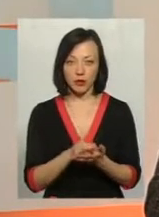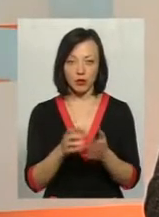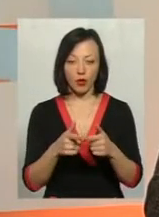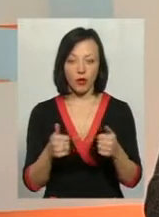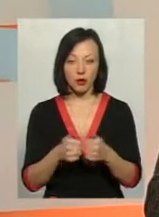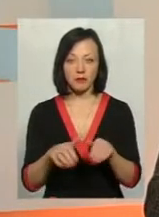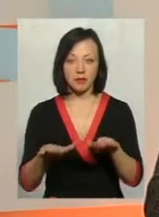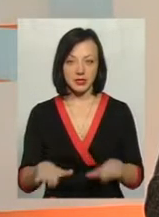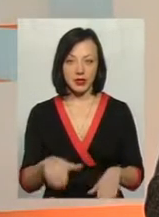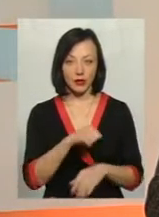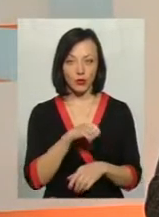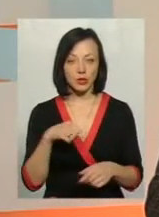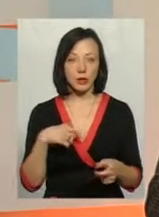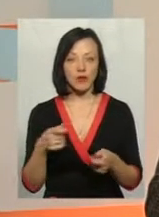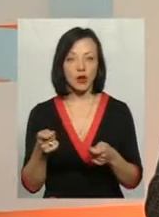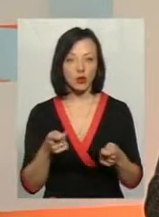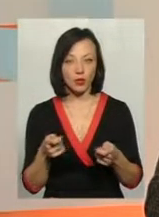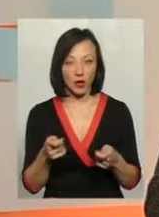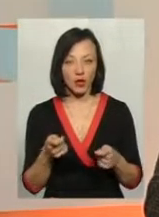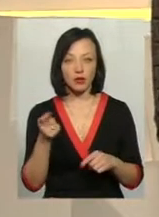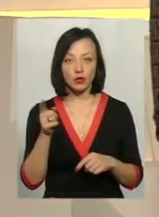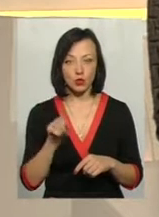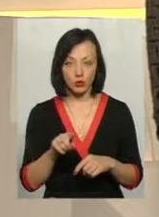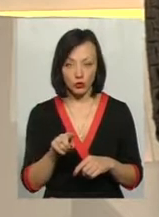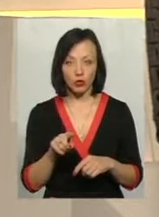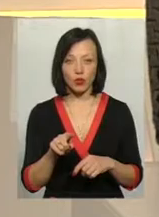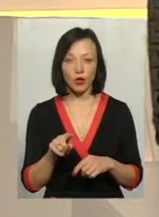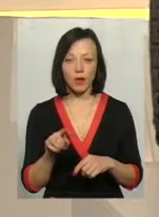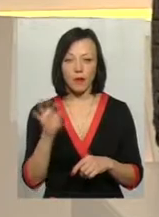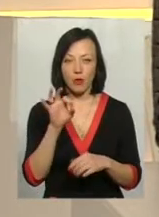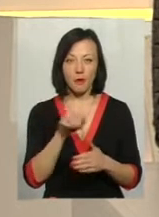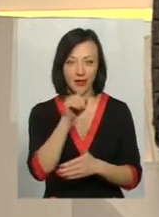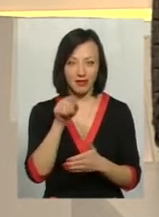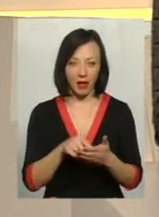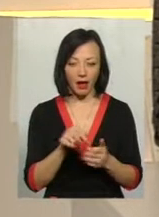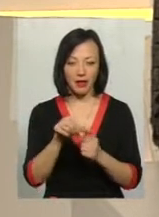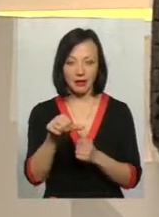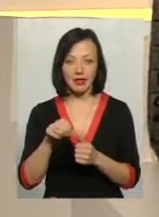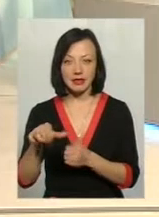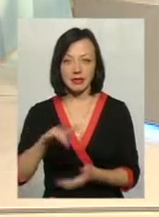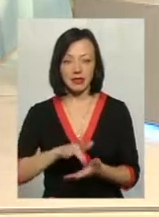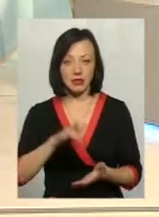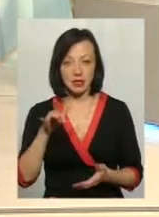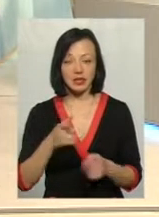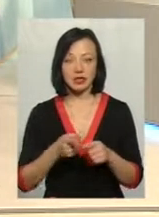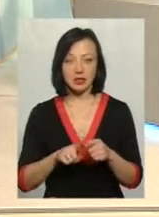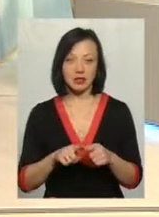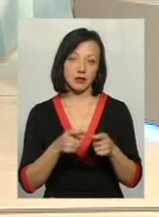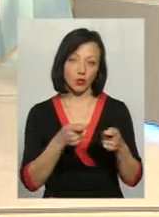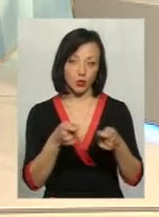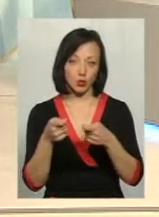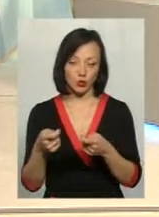органи місцевого самоврядування. Тому в контексті децентралізації те, що ми зараз робимо, цей тур, він